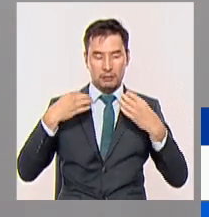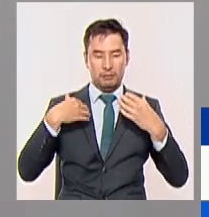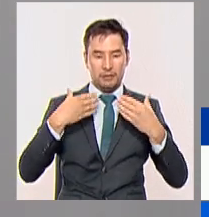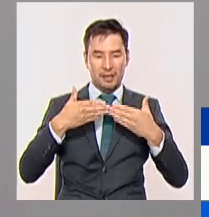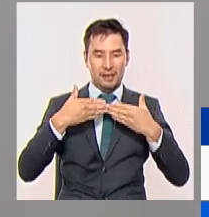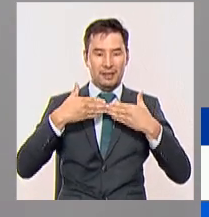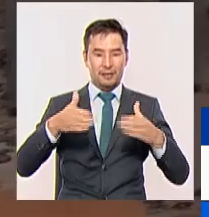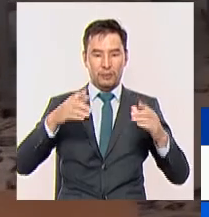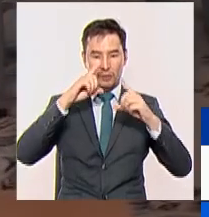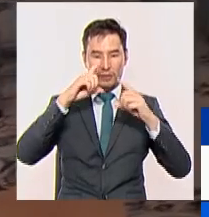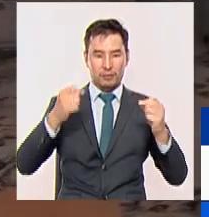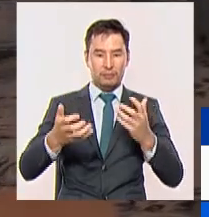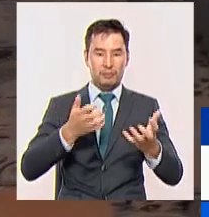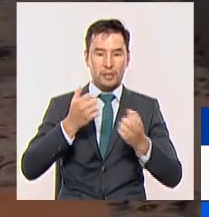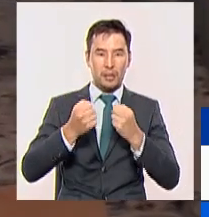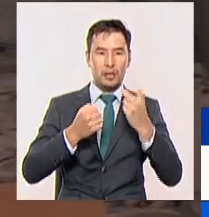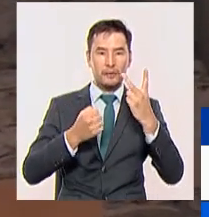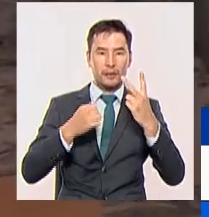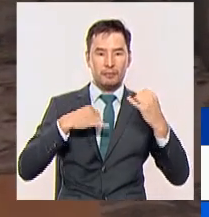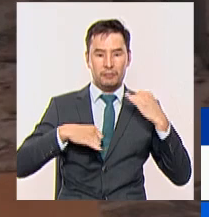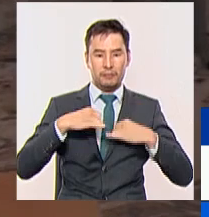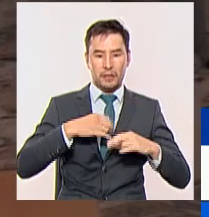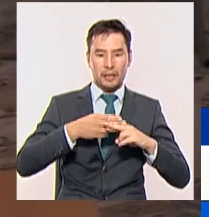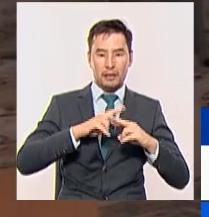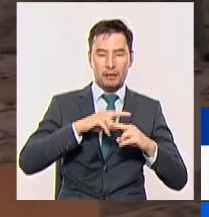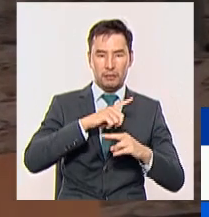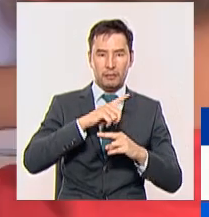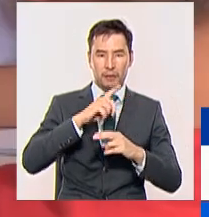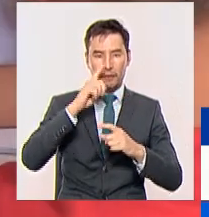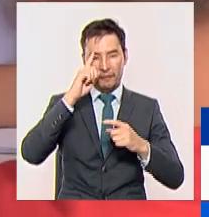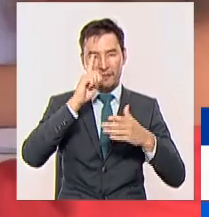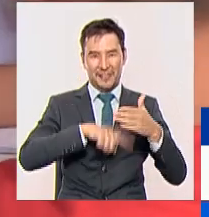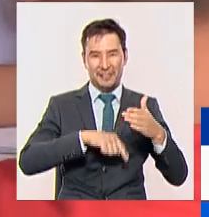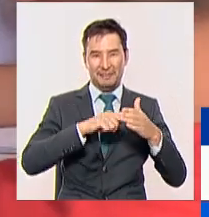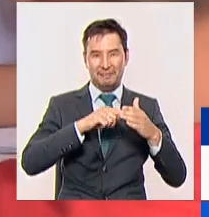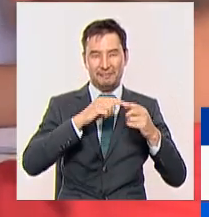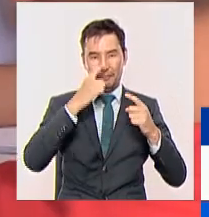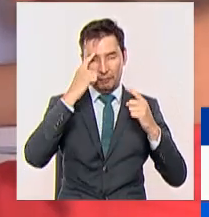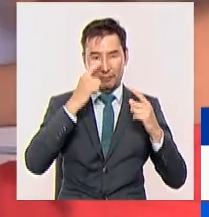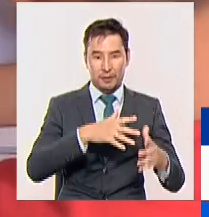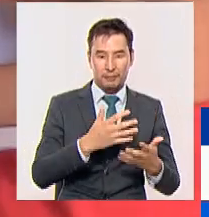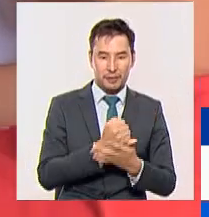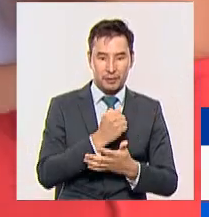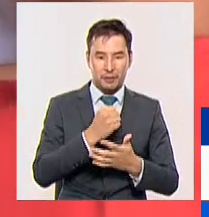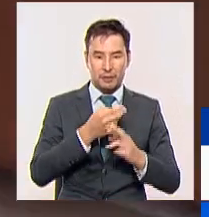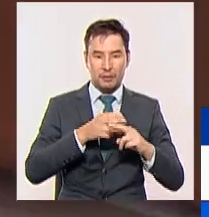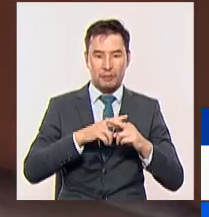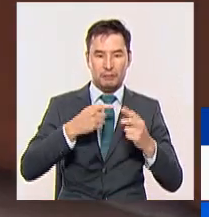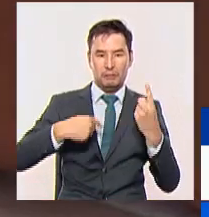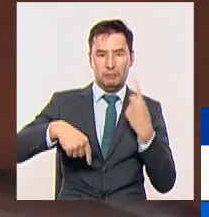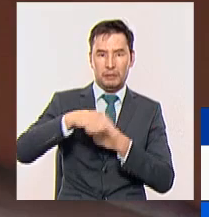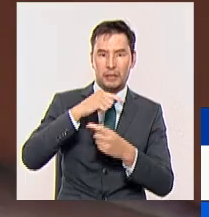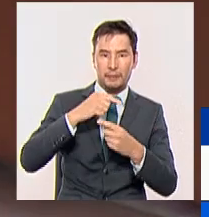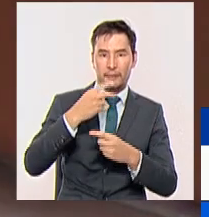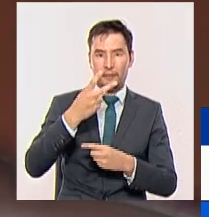дәріс басталған. Ал сенімге келген екі ұстаздың бірін мектеп басшысы, екіншісін орынбасар етіп қызметке қойдым деп отыр. Мектептен өзге бизнесмен жүріп, әрі